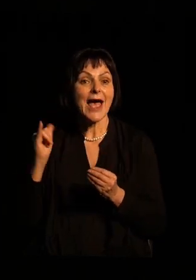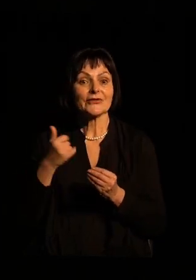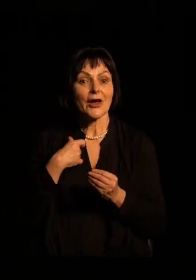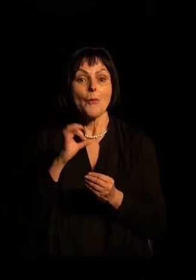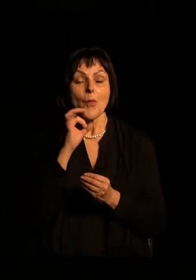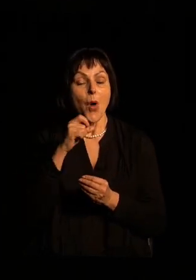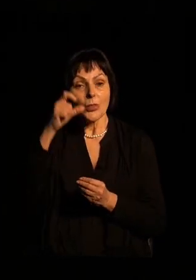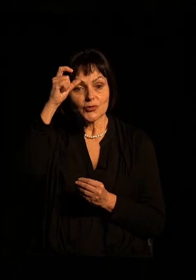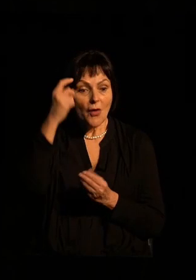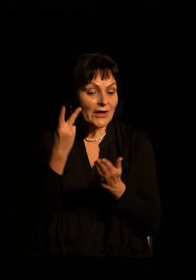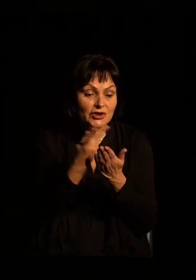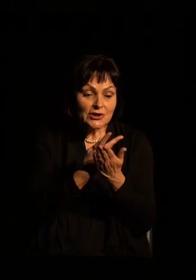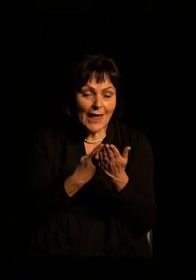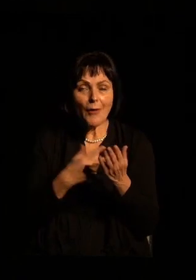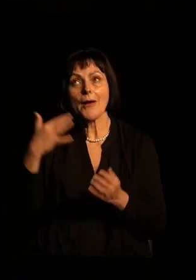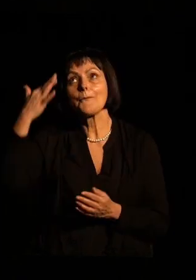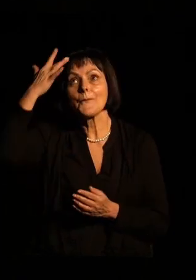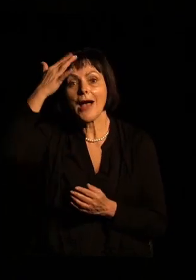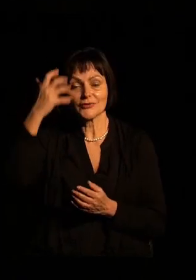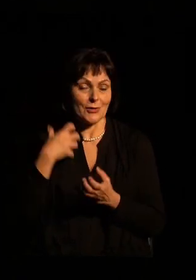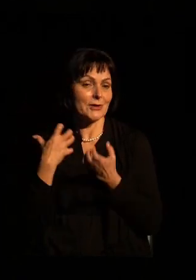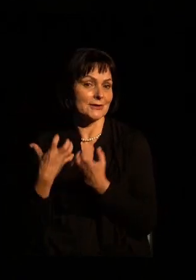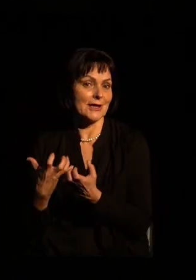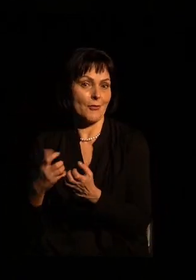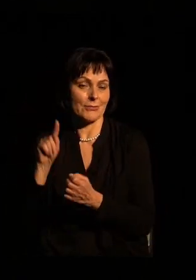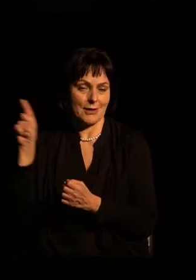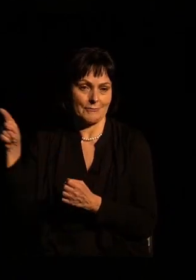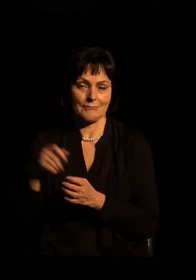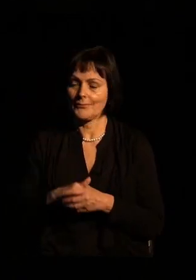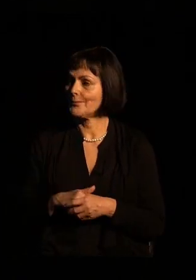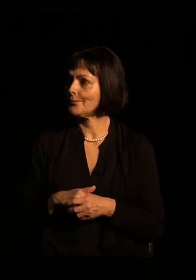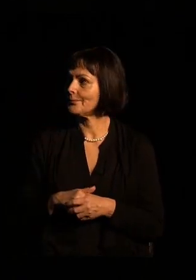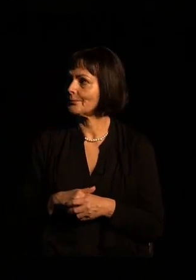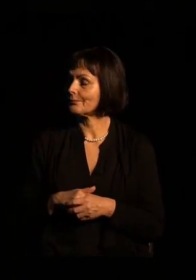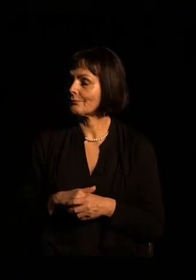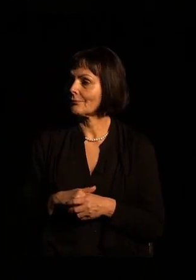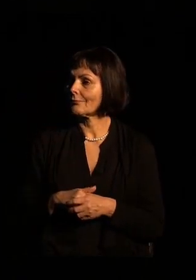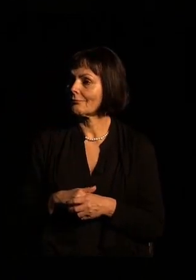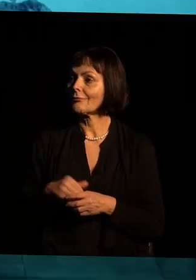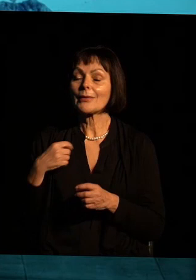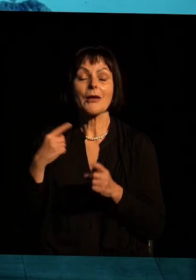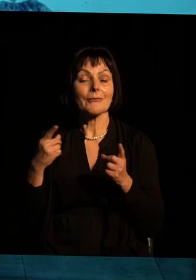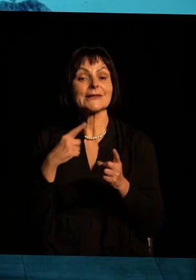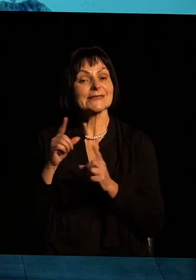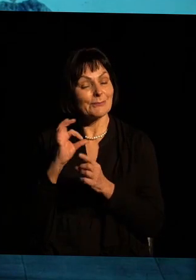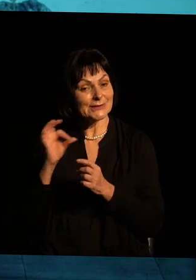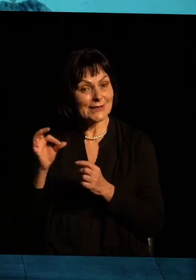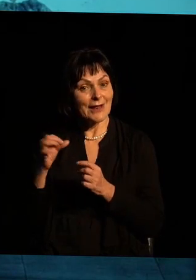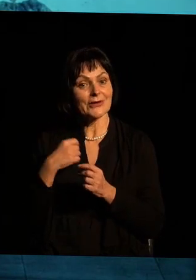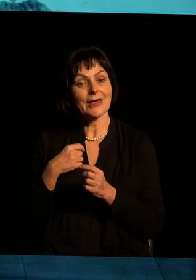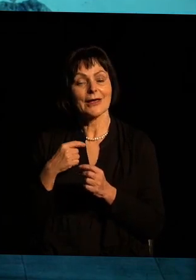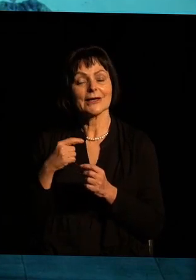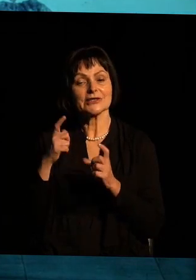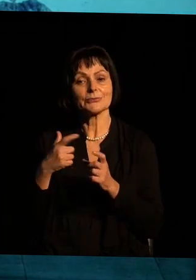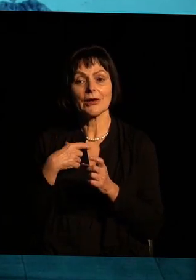jako młody człowiek czytałem, marzyłem, że chciałbym się tam znaleźć. No tutaj ta nasza prelekcja jest premierowa i my tak tutaj specjalnie